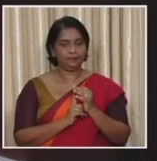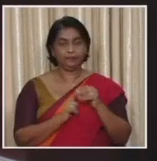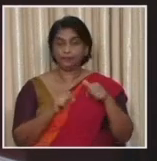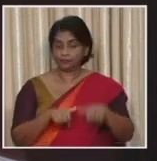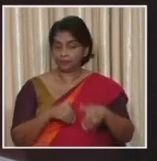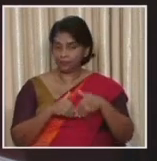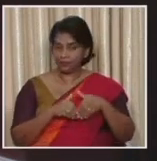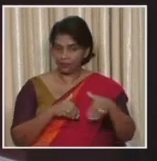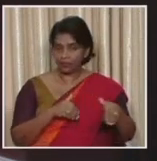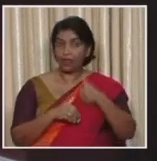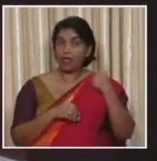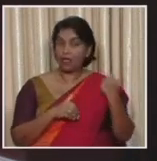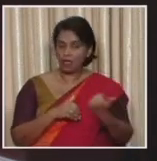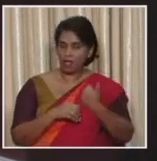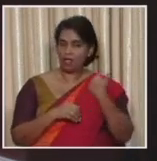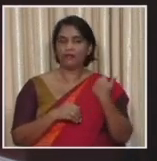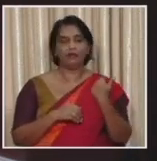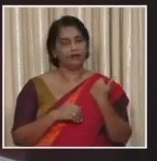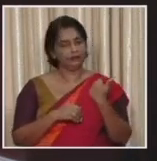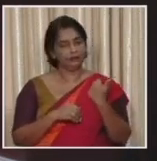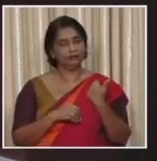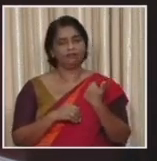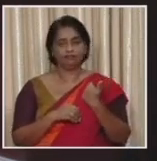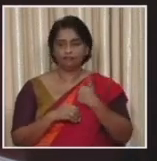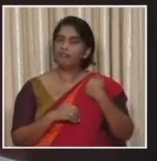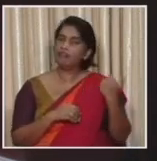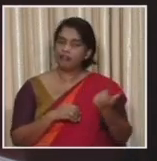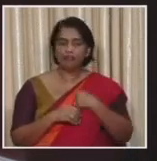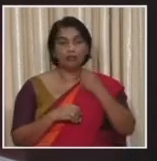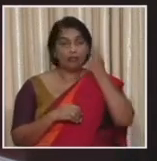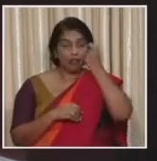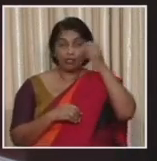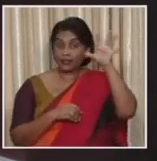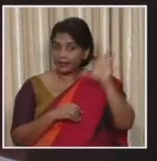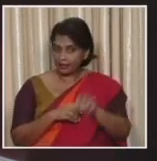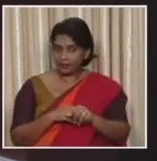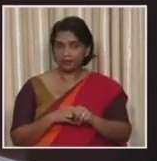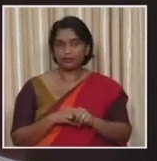नूतनवादेट नवीकरणेट अलुत्संकल्प गिनेट